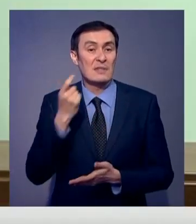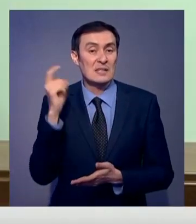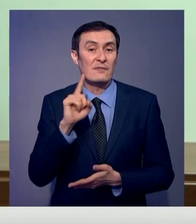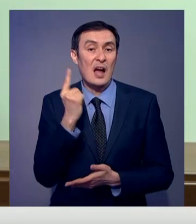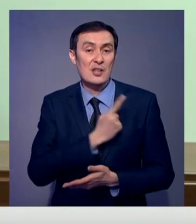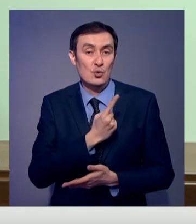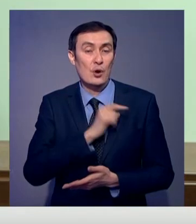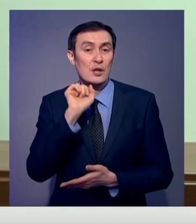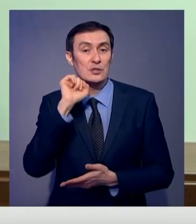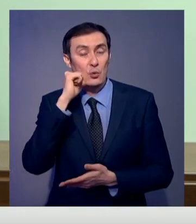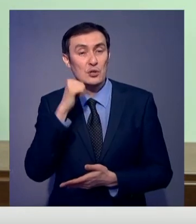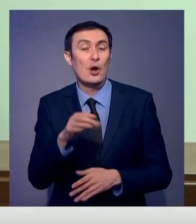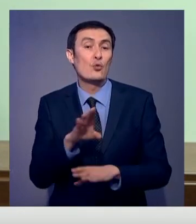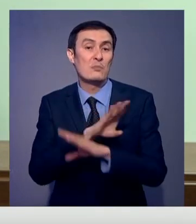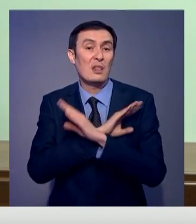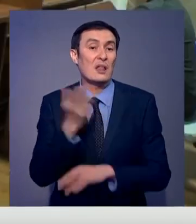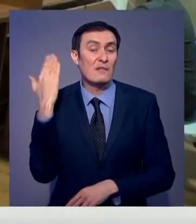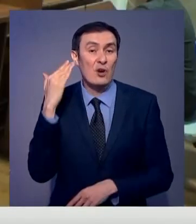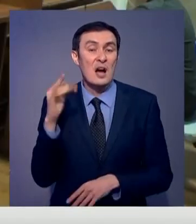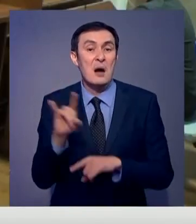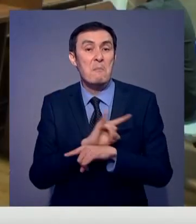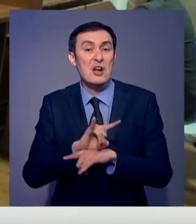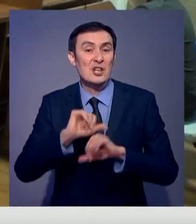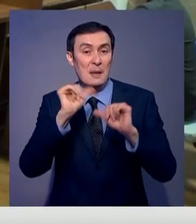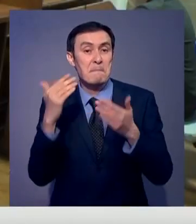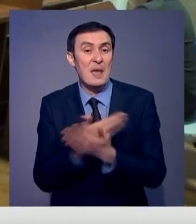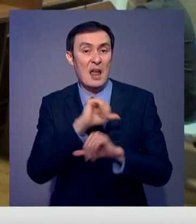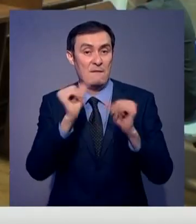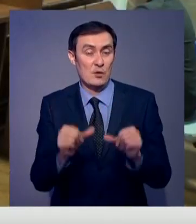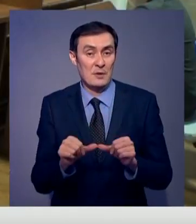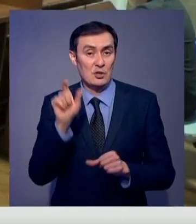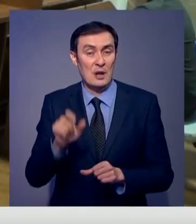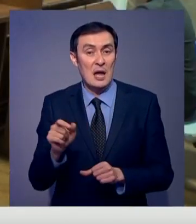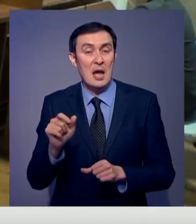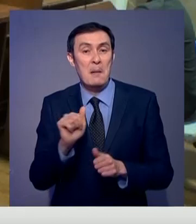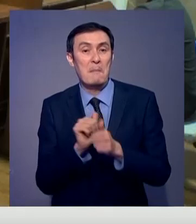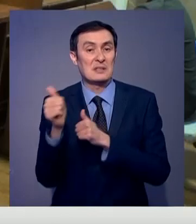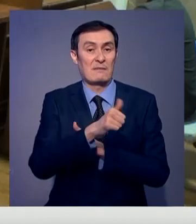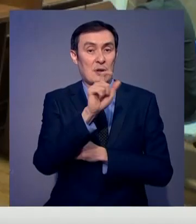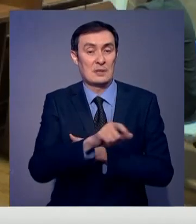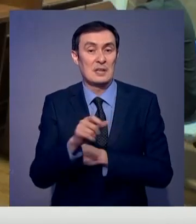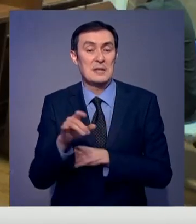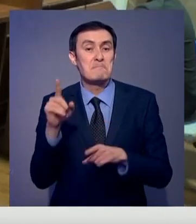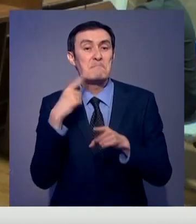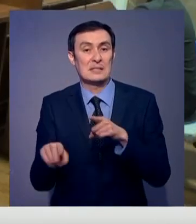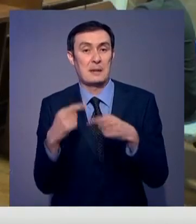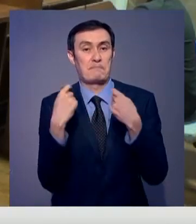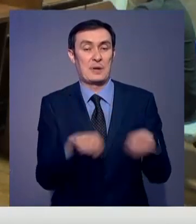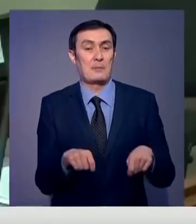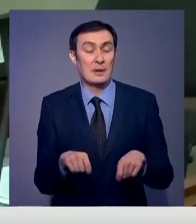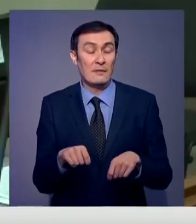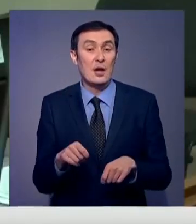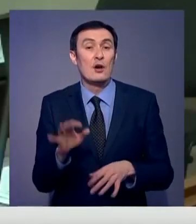одинокая старушка, давно скончалась. Мошенники переоформили жилье на подставных лиц, а затем быстро перепродали его.